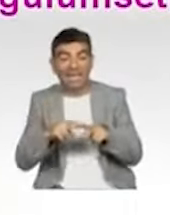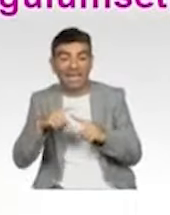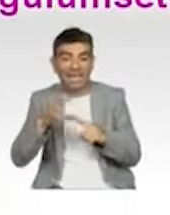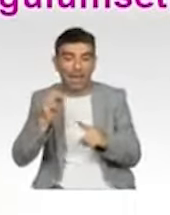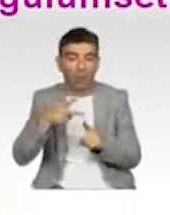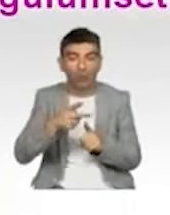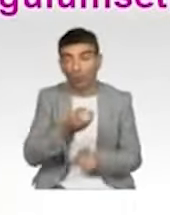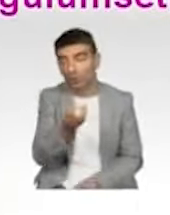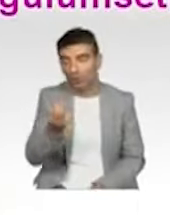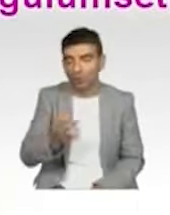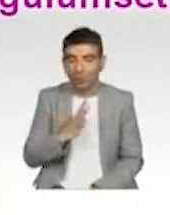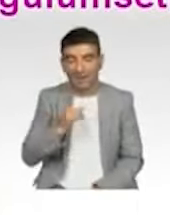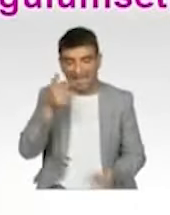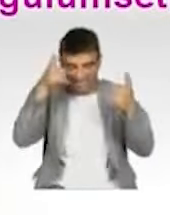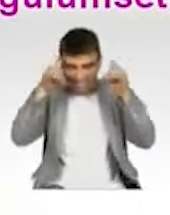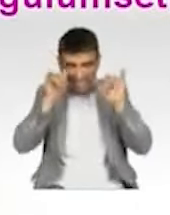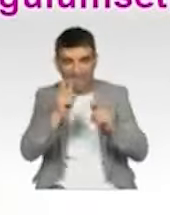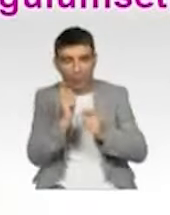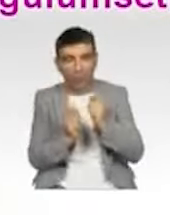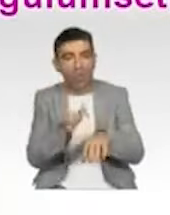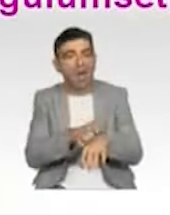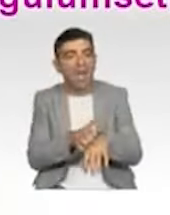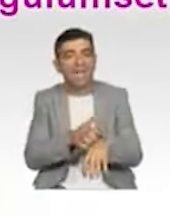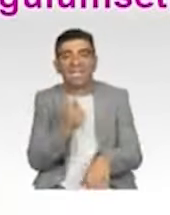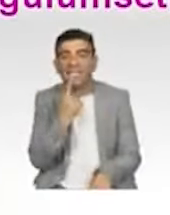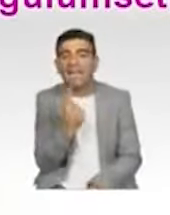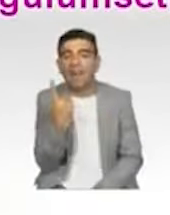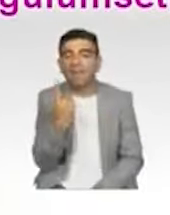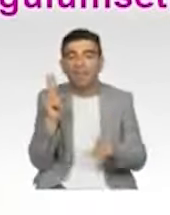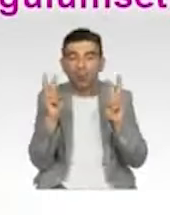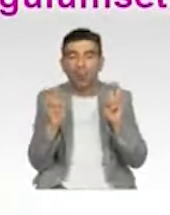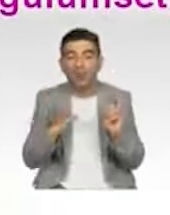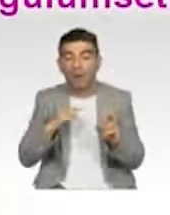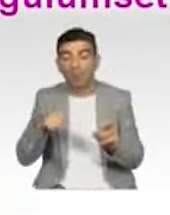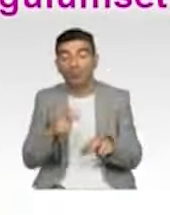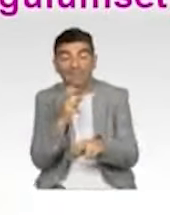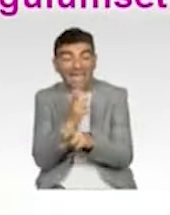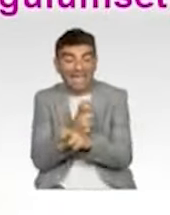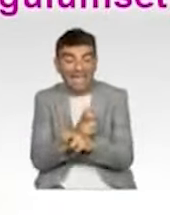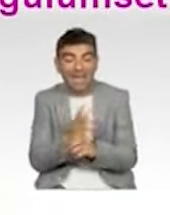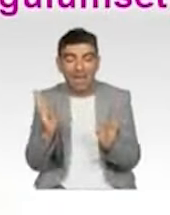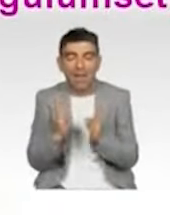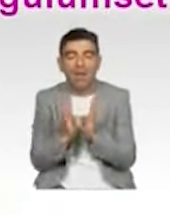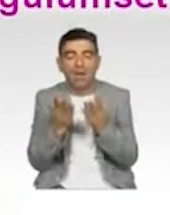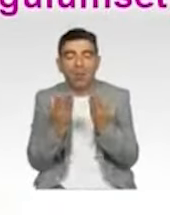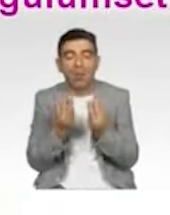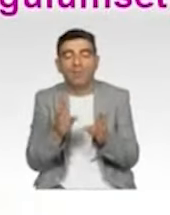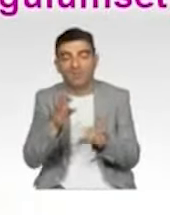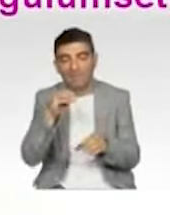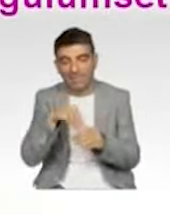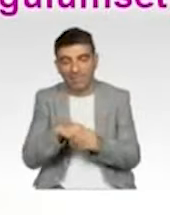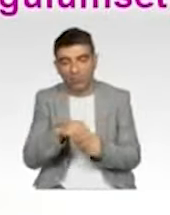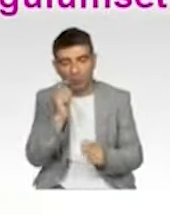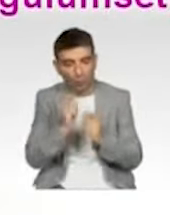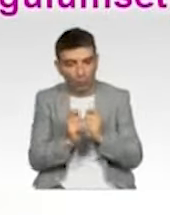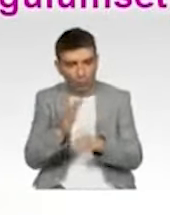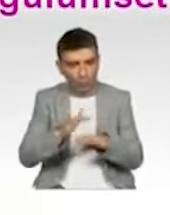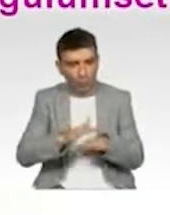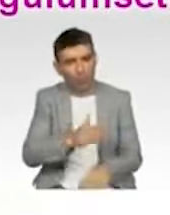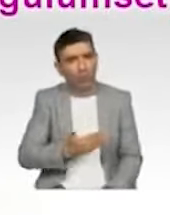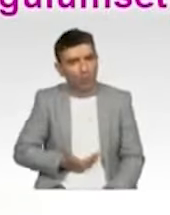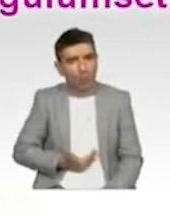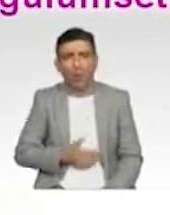çok sık. Bir de inek sütü alerjisi denen bir durum var. Bu risklerle baş başa kalmamak için sütü işleyip tüketmek.